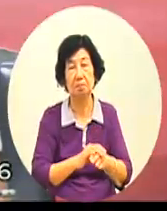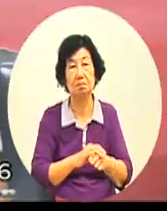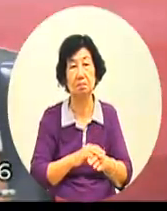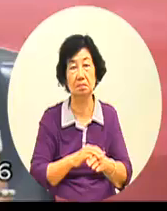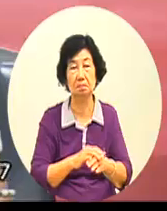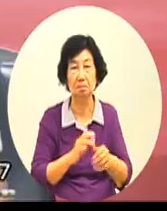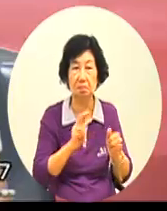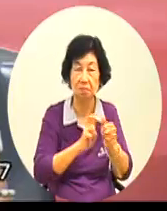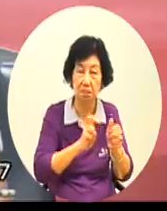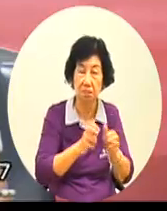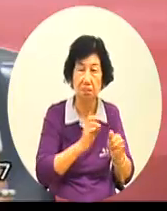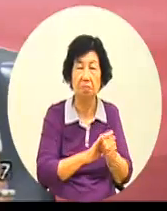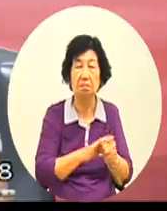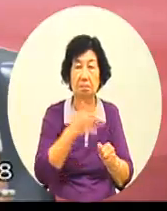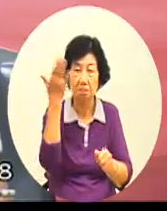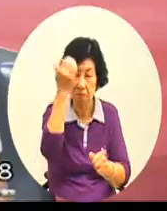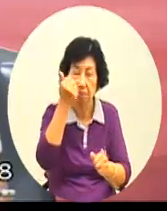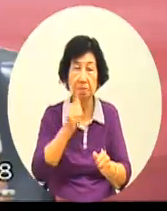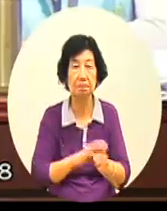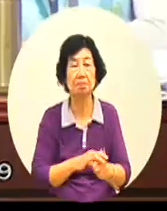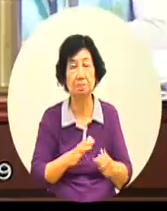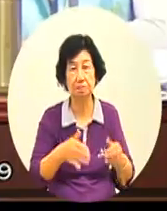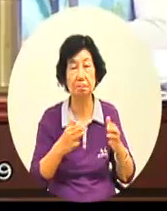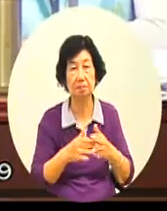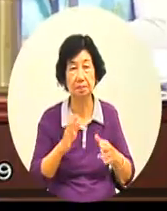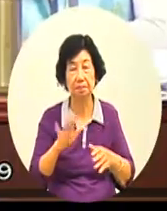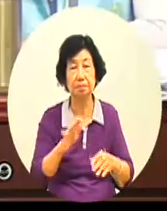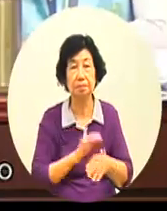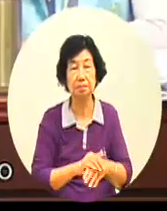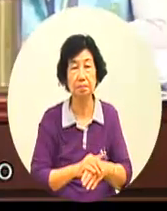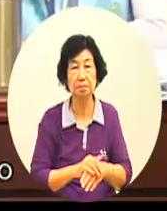人。 所以我们有一些缺工奖